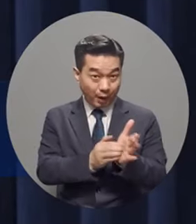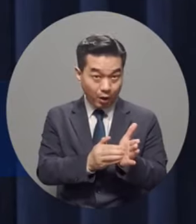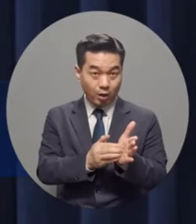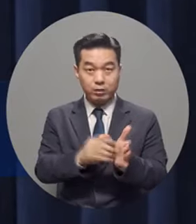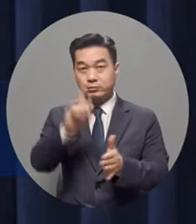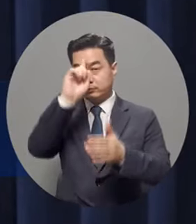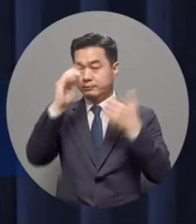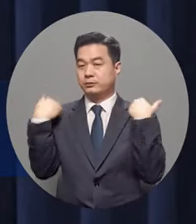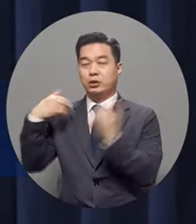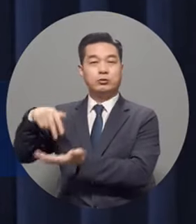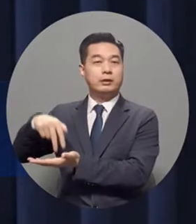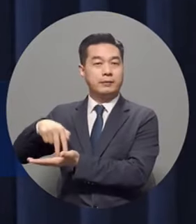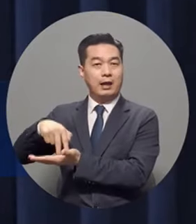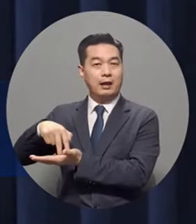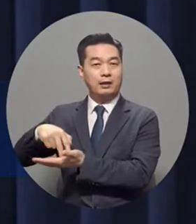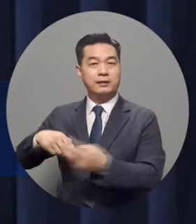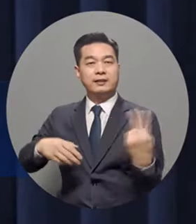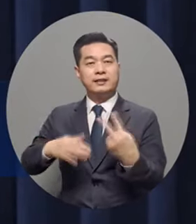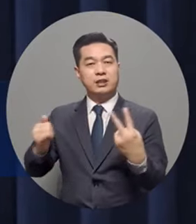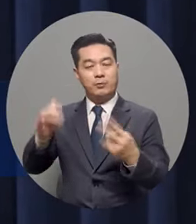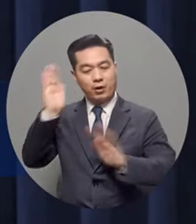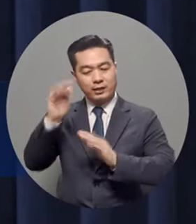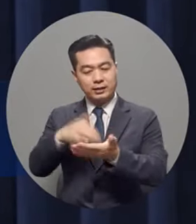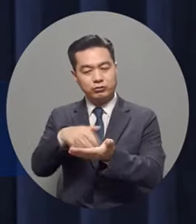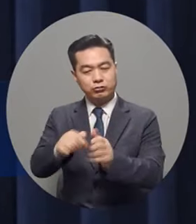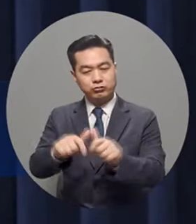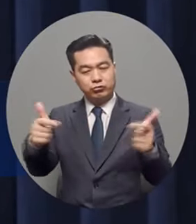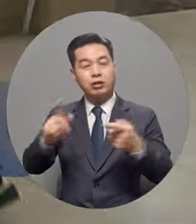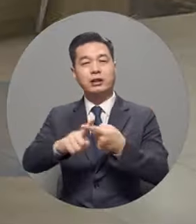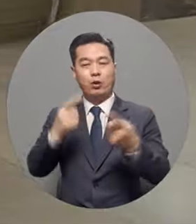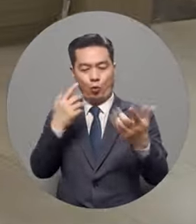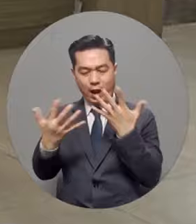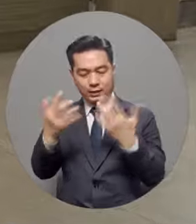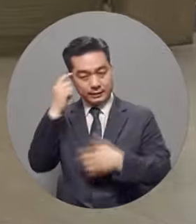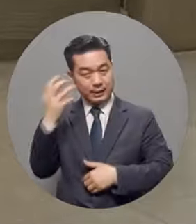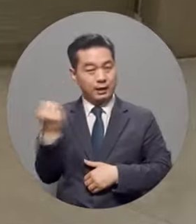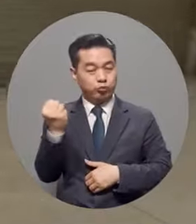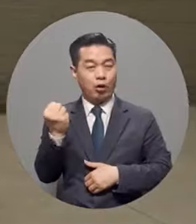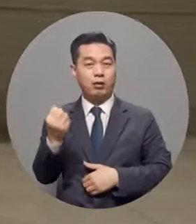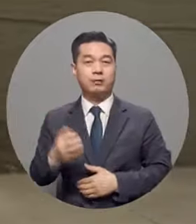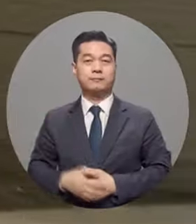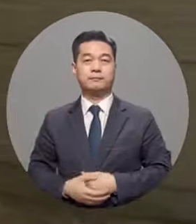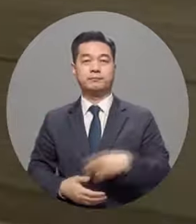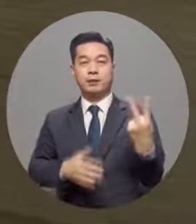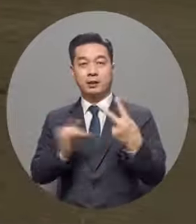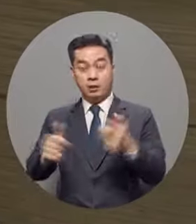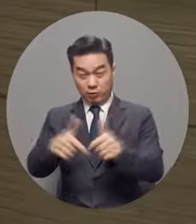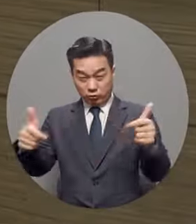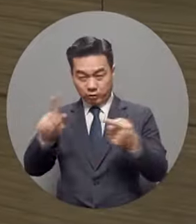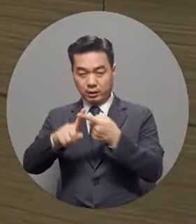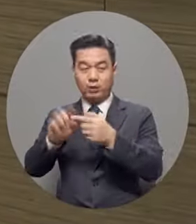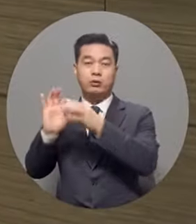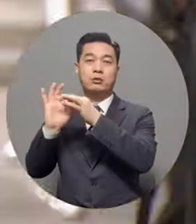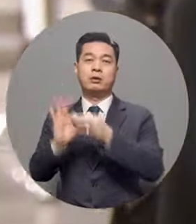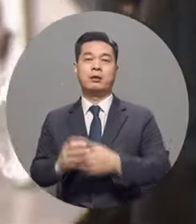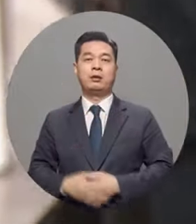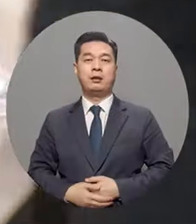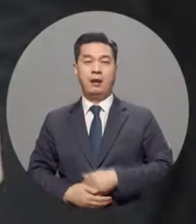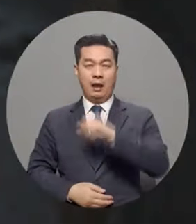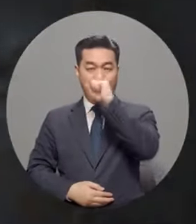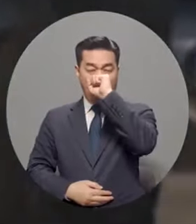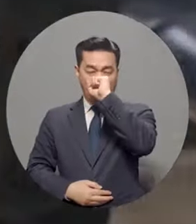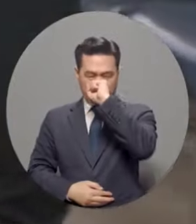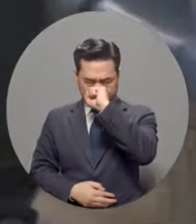다 명증대 생을 있 대로 유지한 채 대학별로